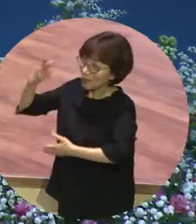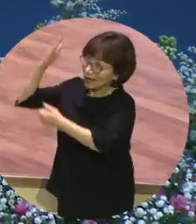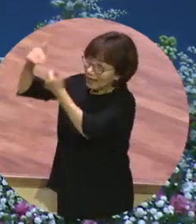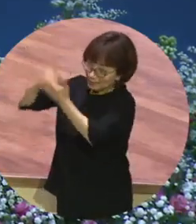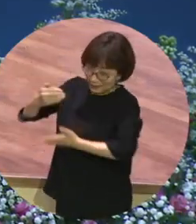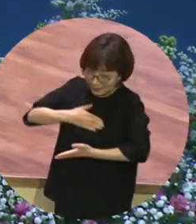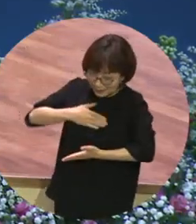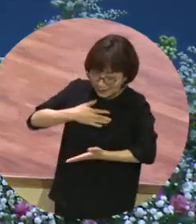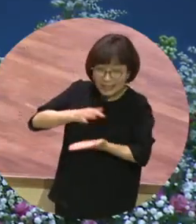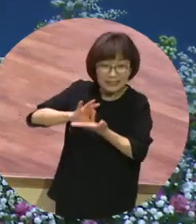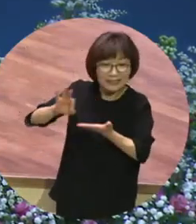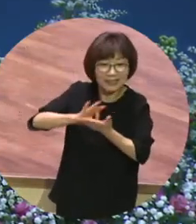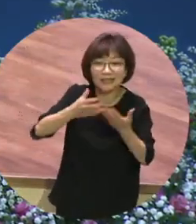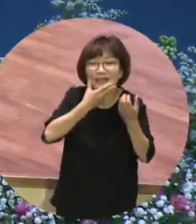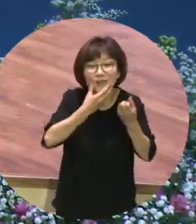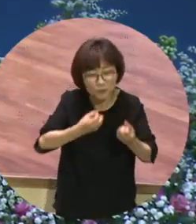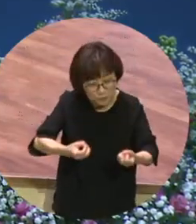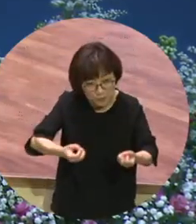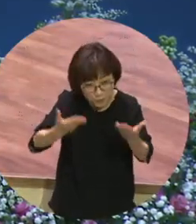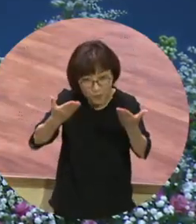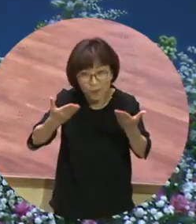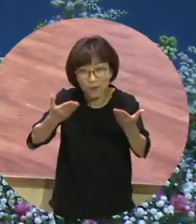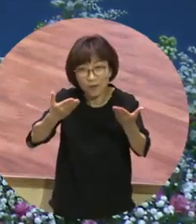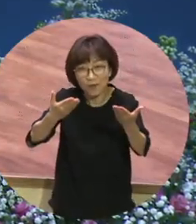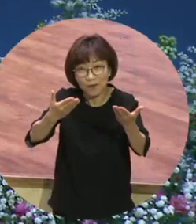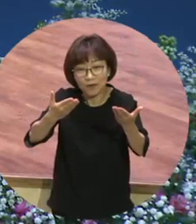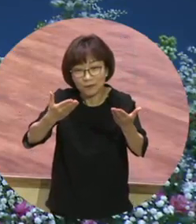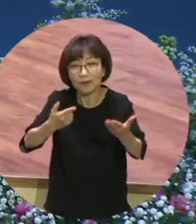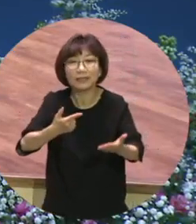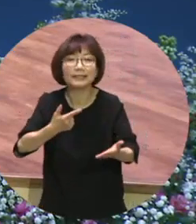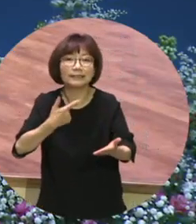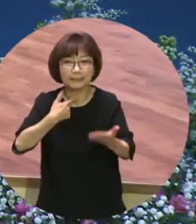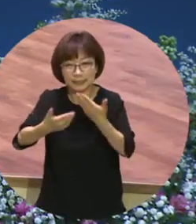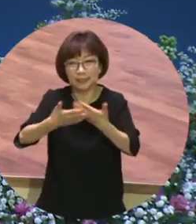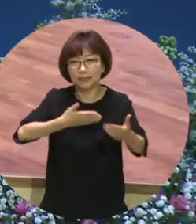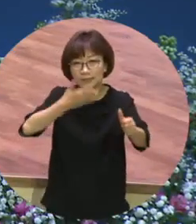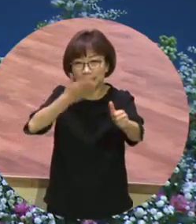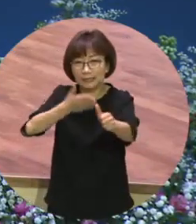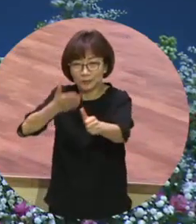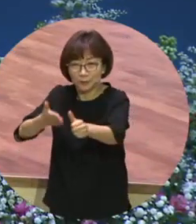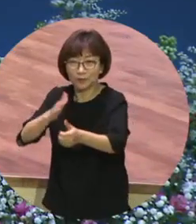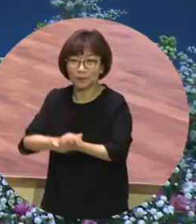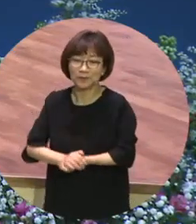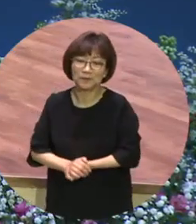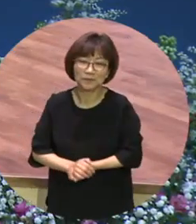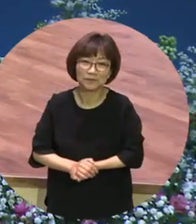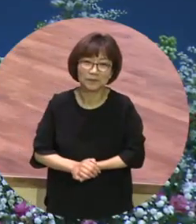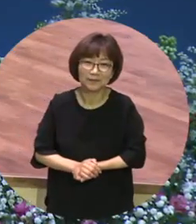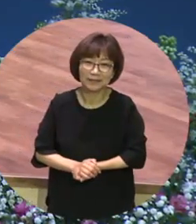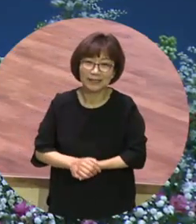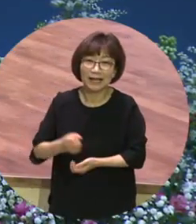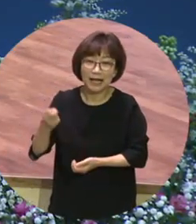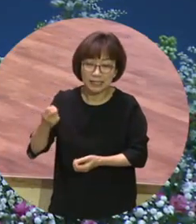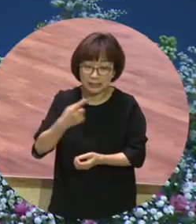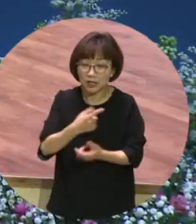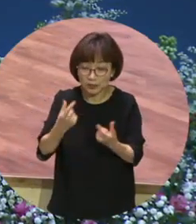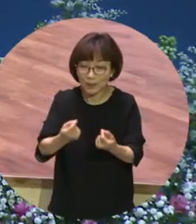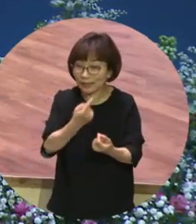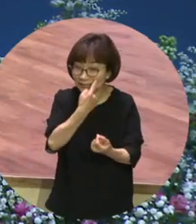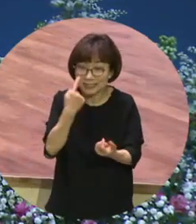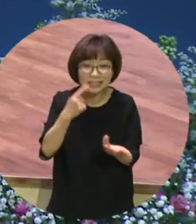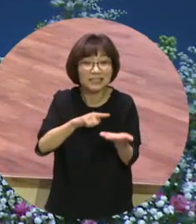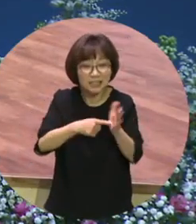이 시대를 맞이해서 보다 더 사실적으로 그렇게 구체적으로 풍성하게 체험하는 증거 있기를 주님으로